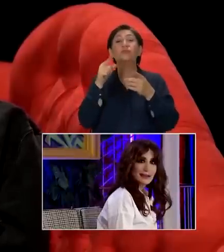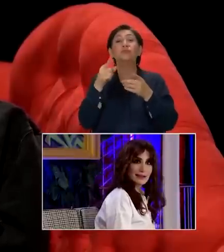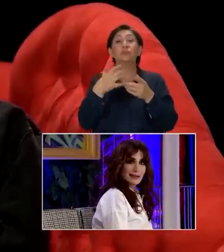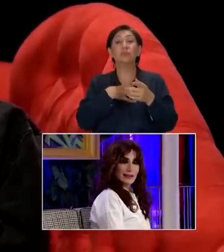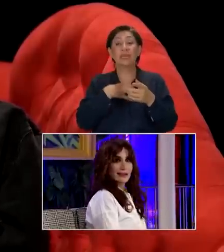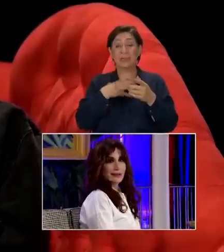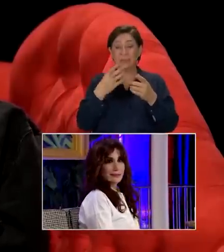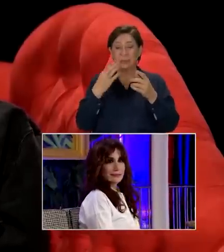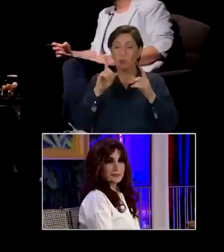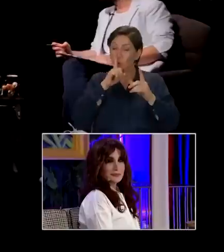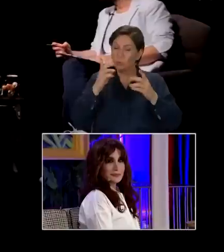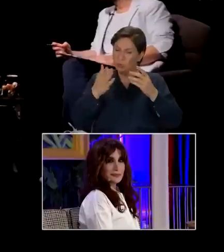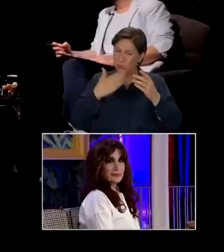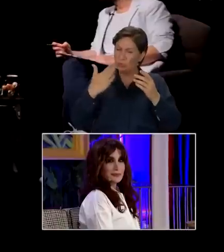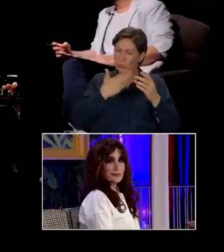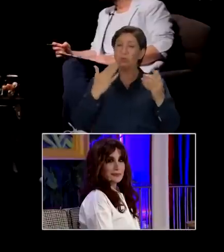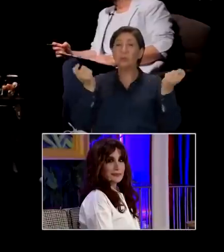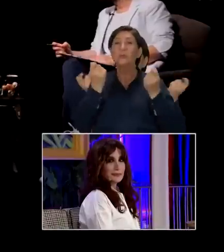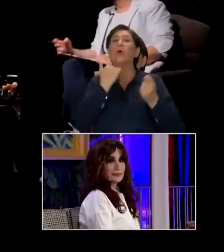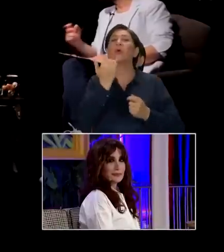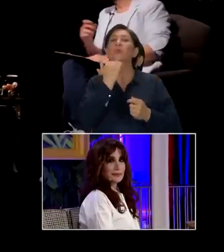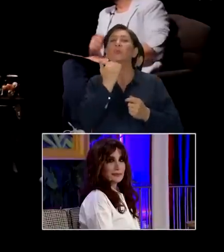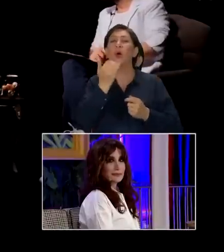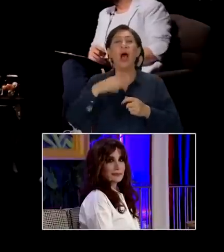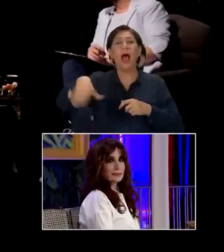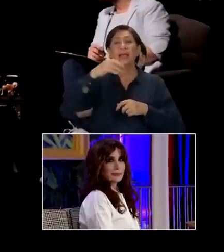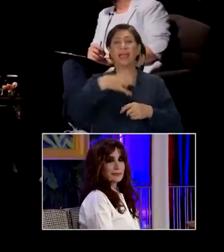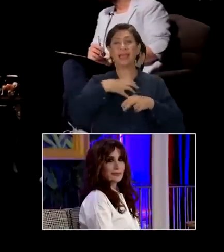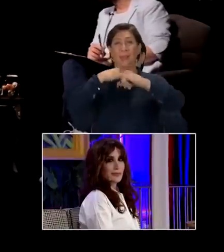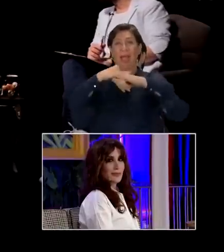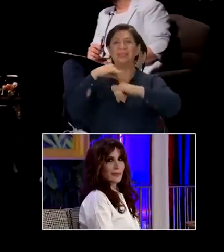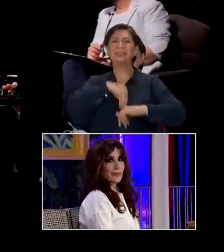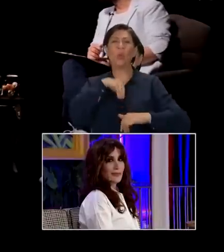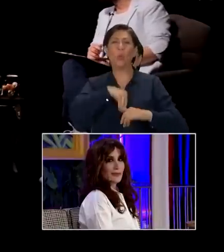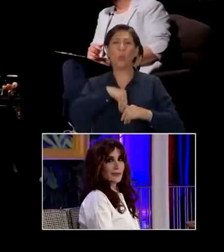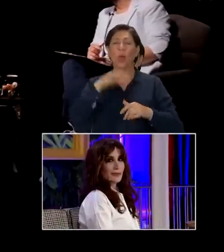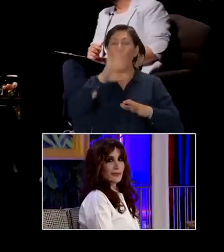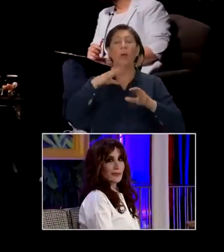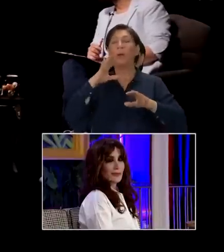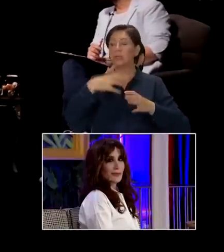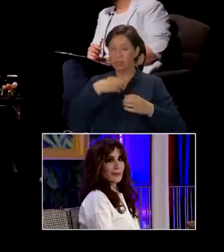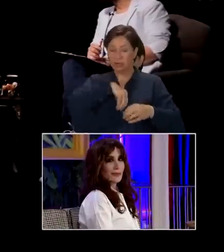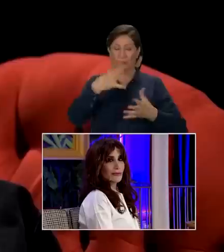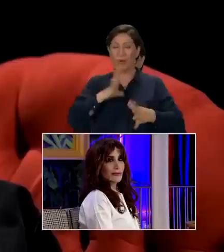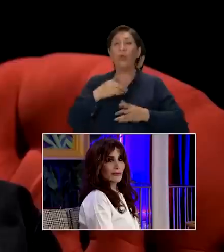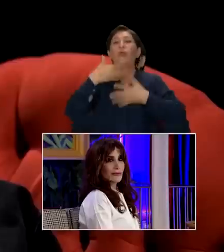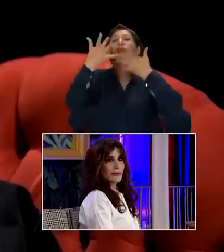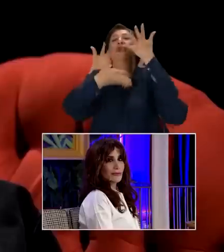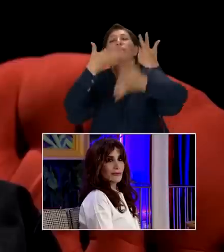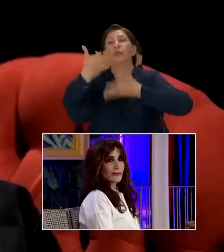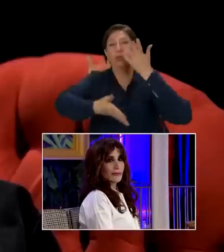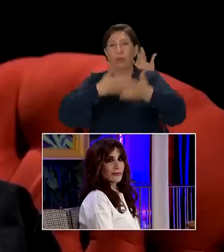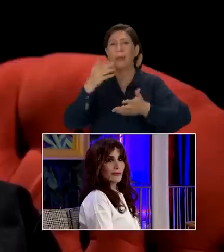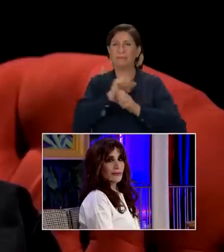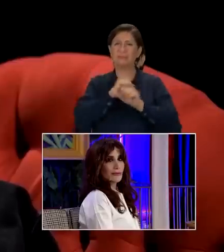kendimi çok törpülemeye çalıştım. Ama olmuyor. Herkesi kendim gibi sandığım için takır tukur her şeyimi anlatıyorum ve bunun